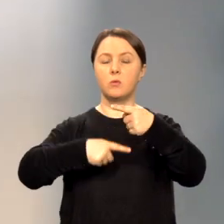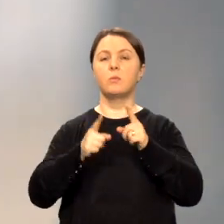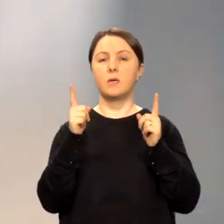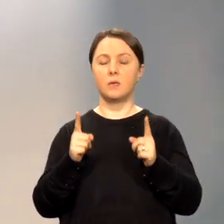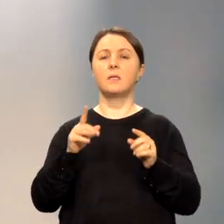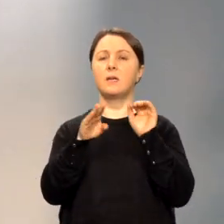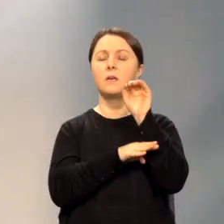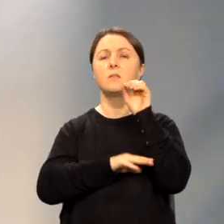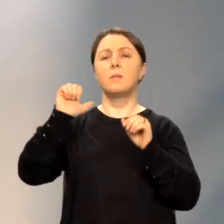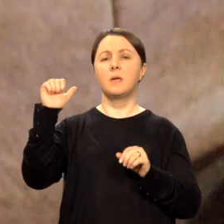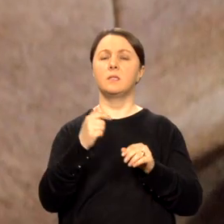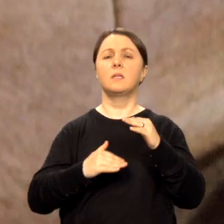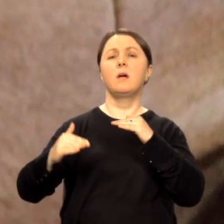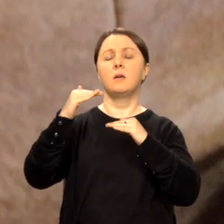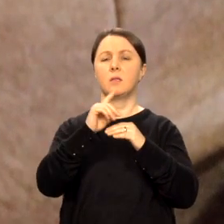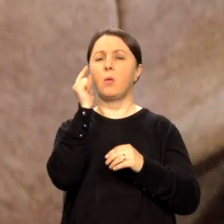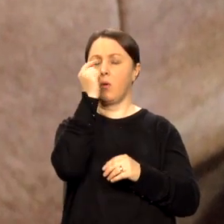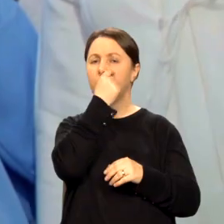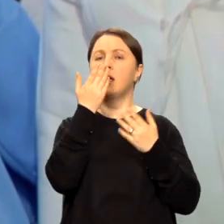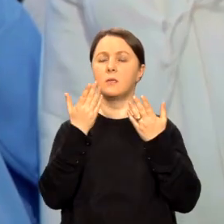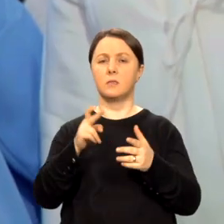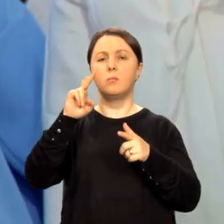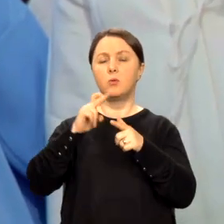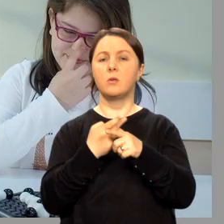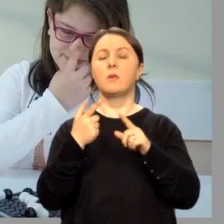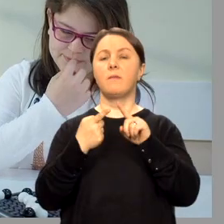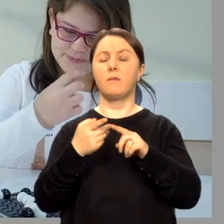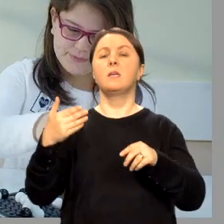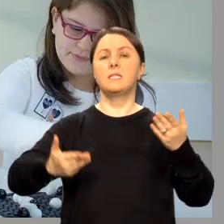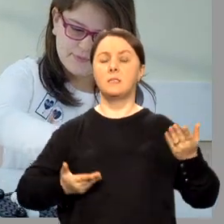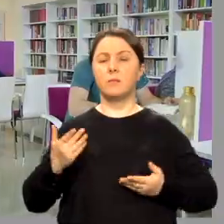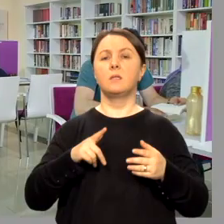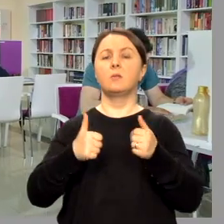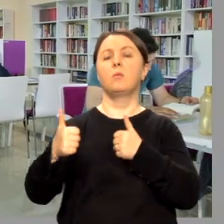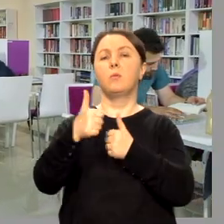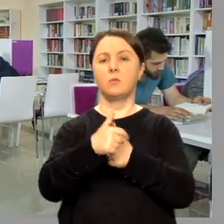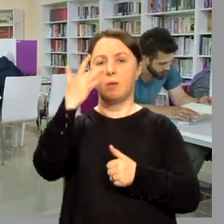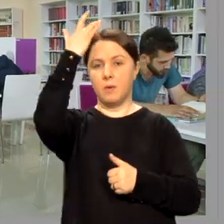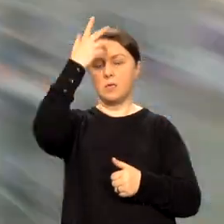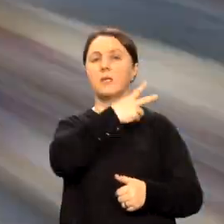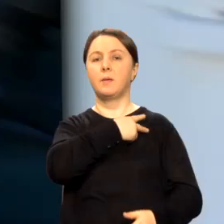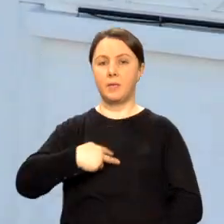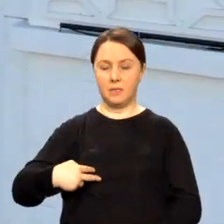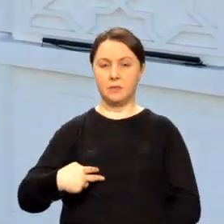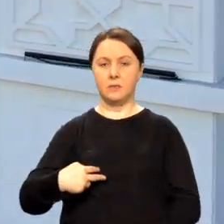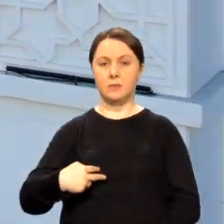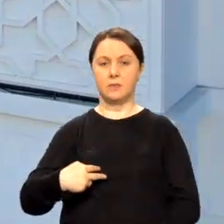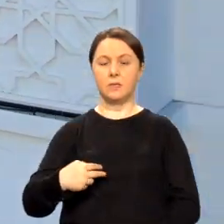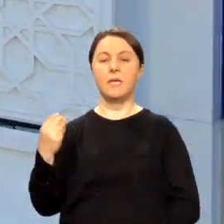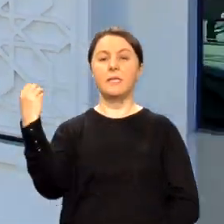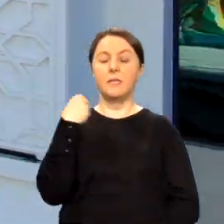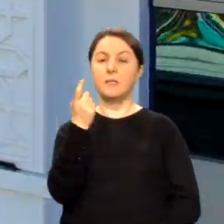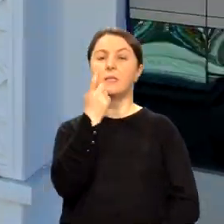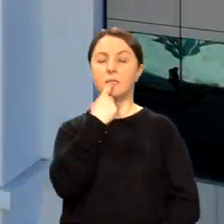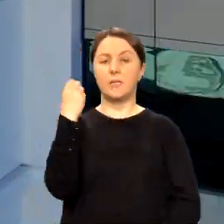kadar yaşam kalitesini arttıran ve kolaylaştıran proje ve hizmetlerin öncüsü Bağcılar Belediyesi